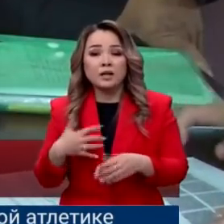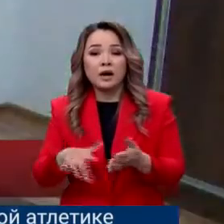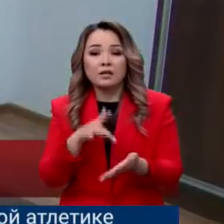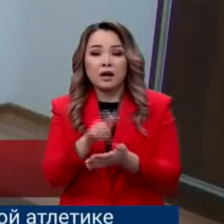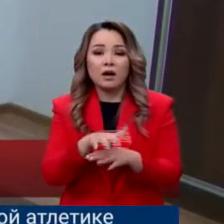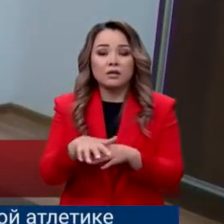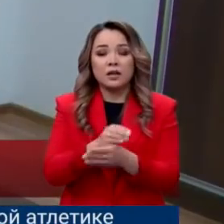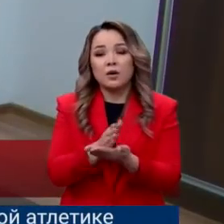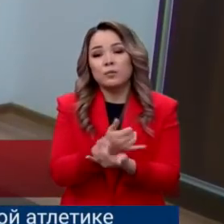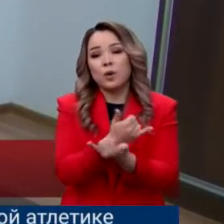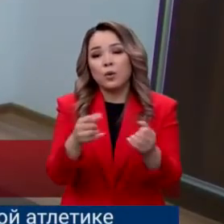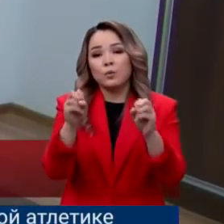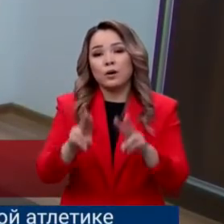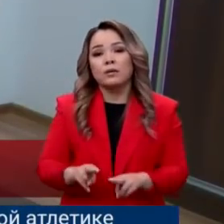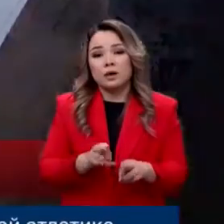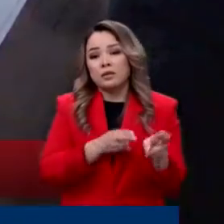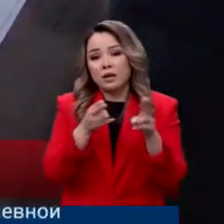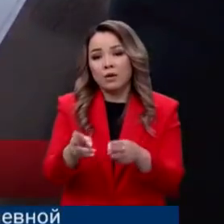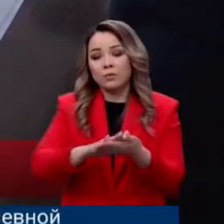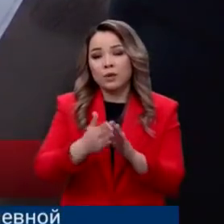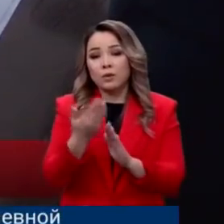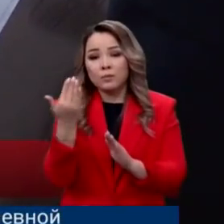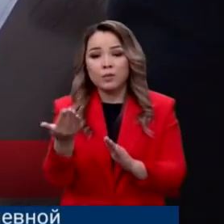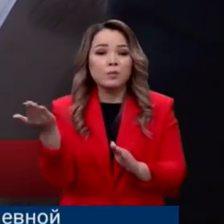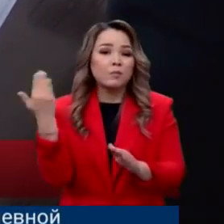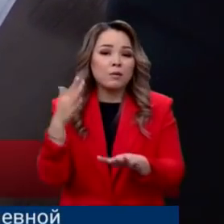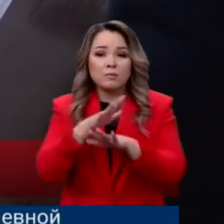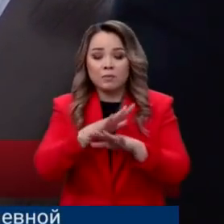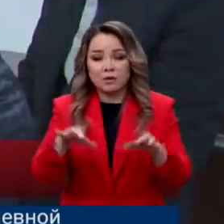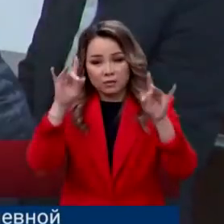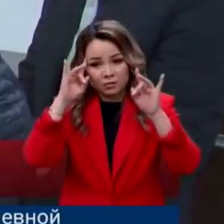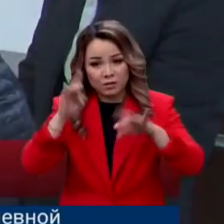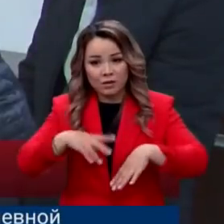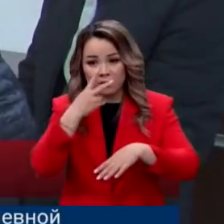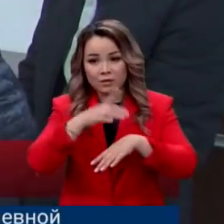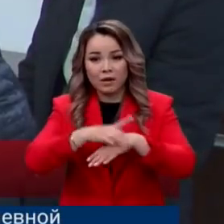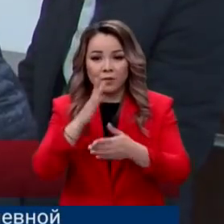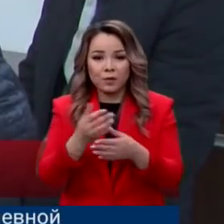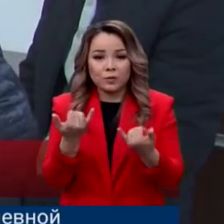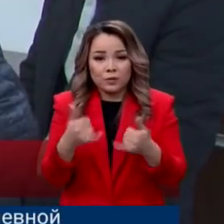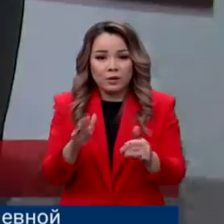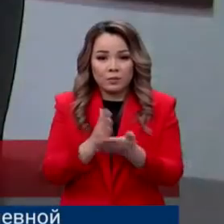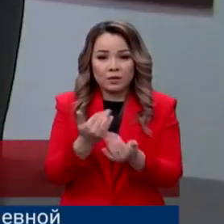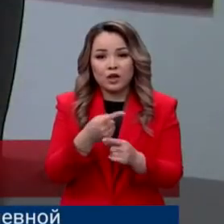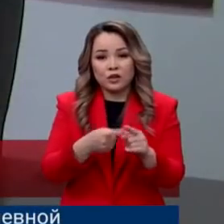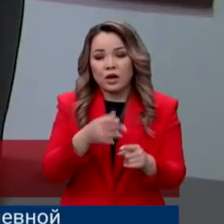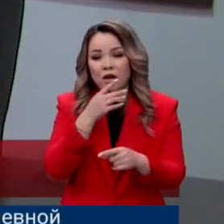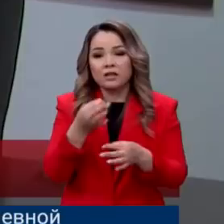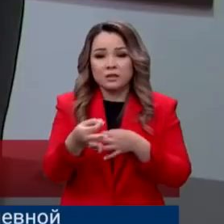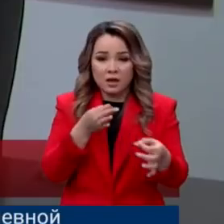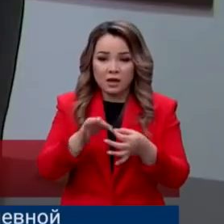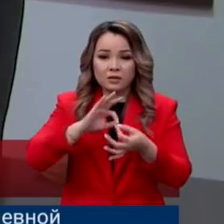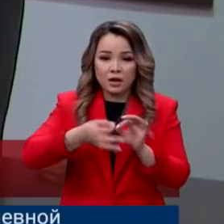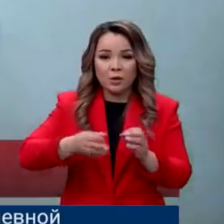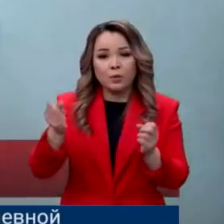халыққа қызмет көрсету бөліміне бардық. Олар мұндай жағдайдың бұрын соңды болмағанын айтады. Түрлі мекеме басшыларымен жарты сағаттық